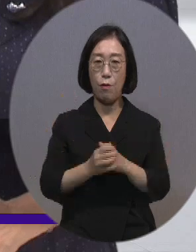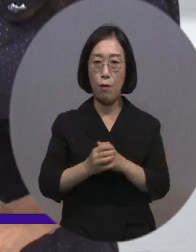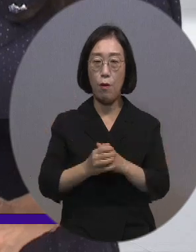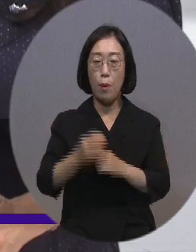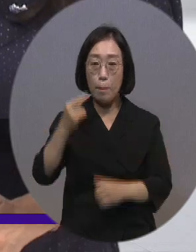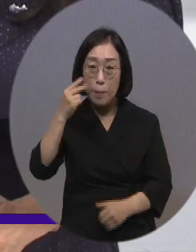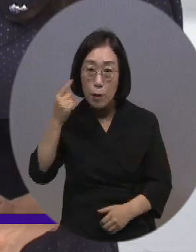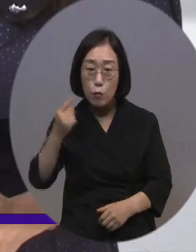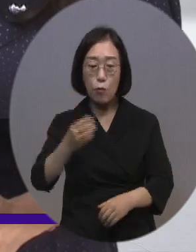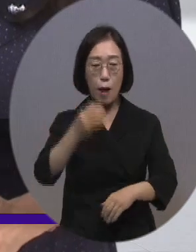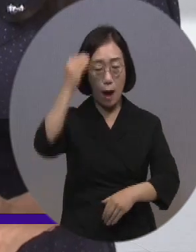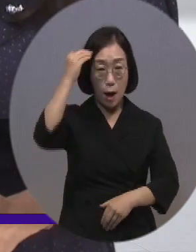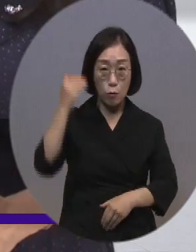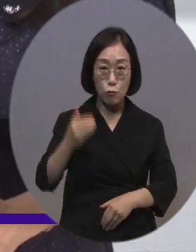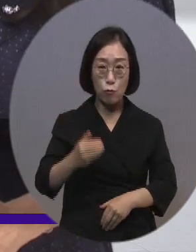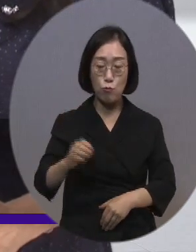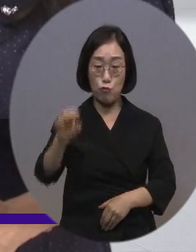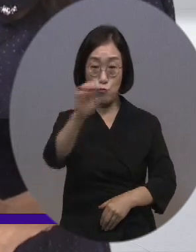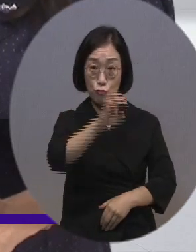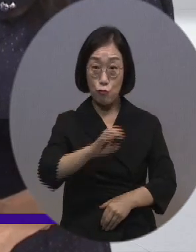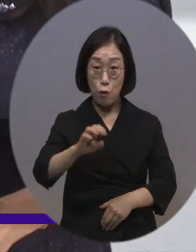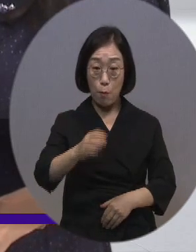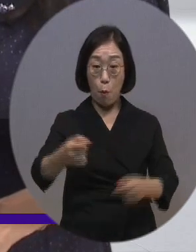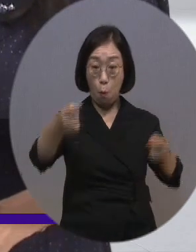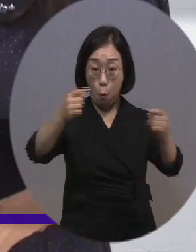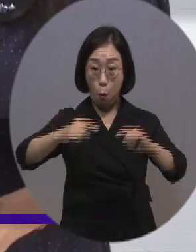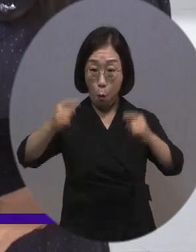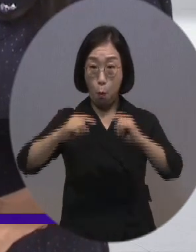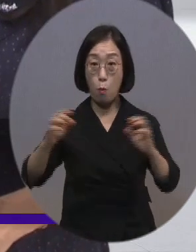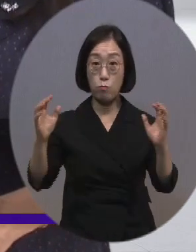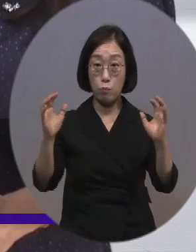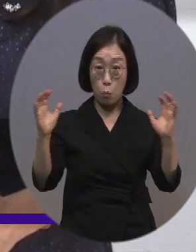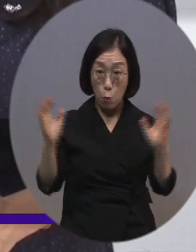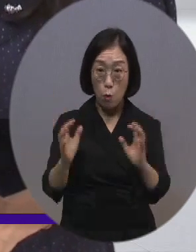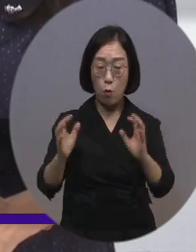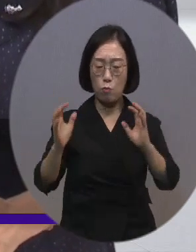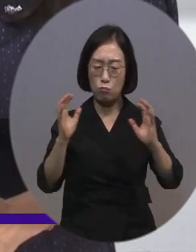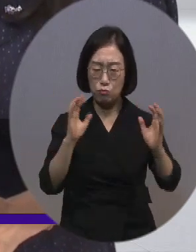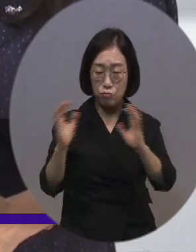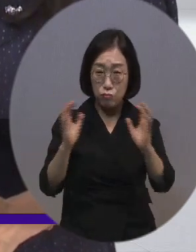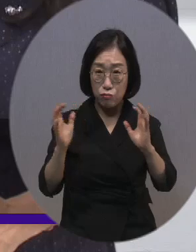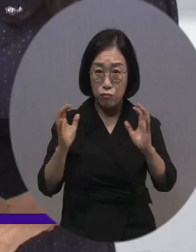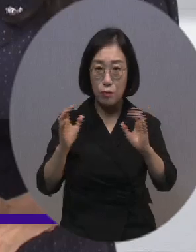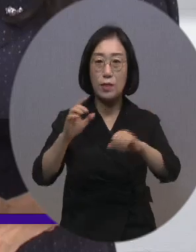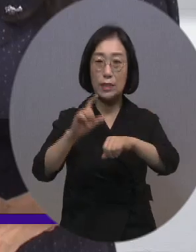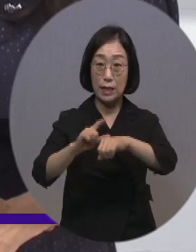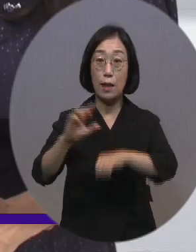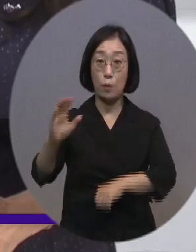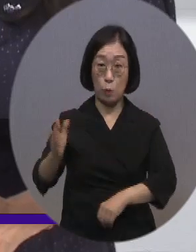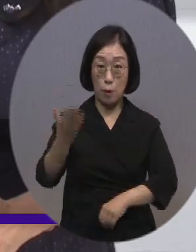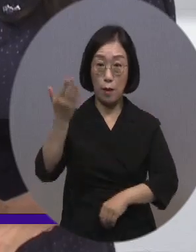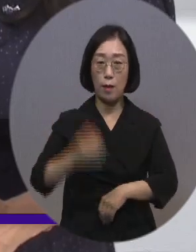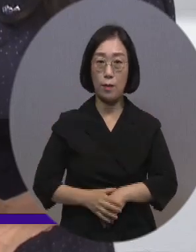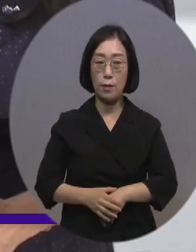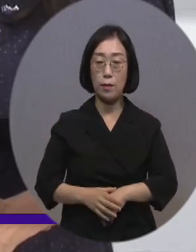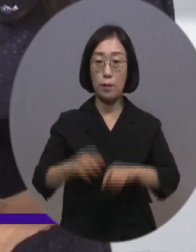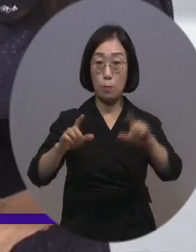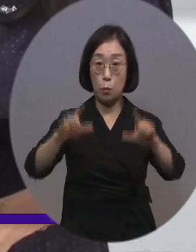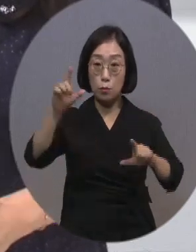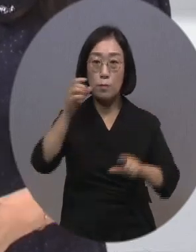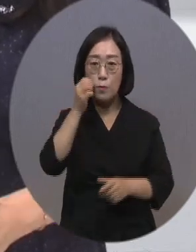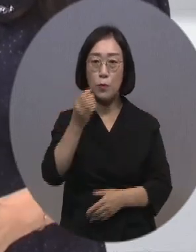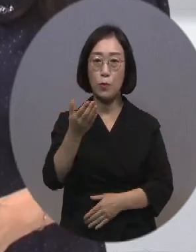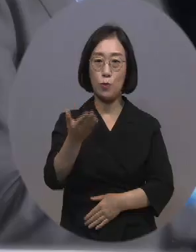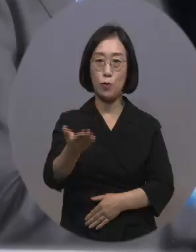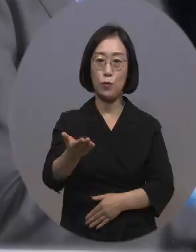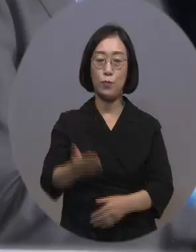정부 관계자와 전문가들이 한자리에 모여 한반도 통일에 대해 토론을 진행하는 시간이었는데요. 그 현장을